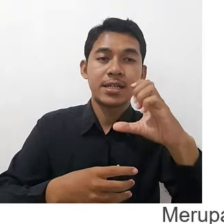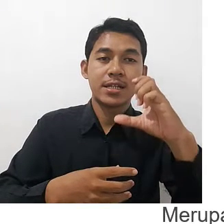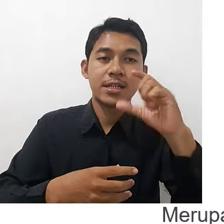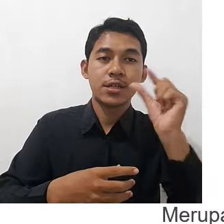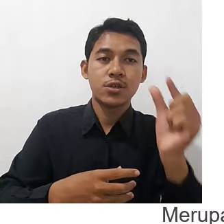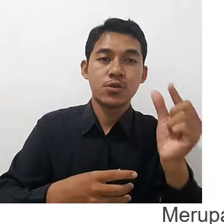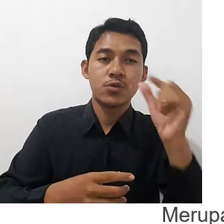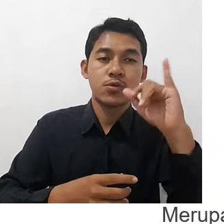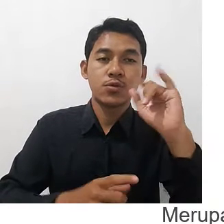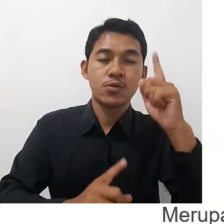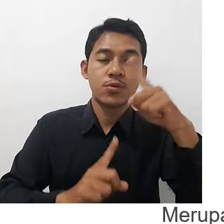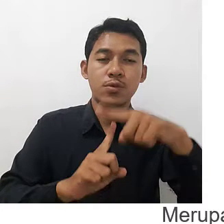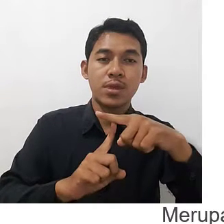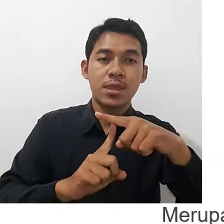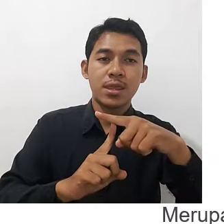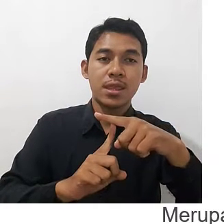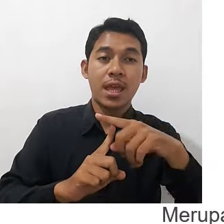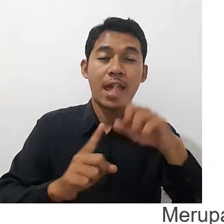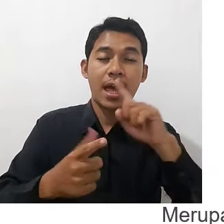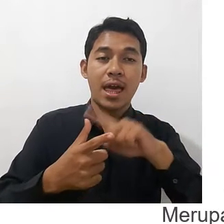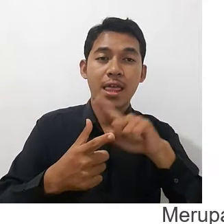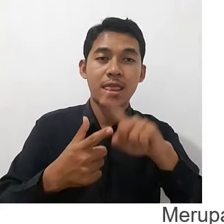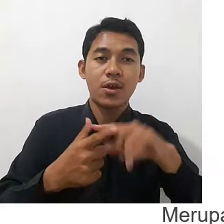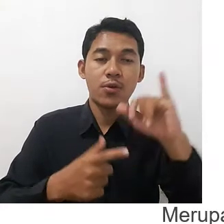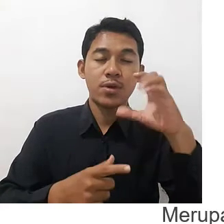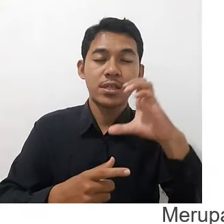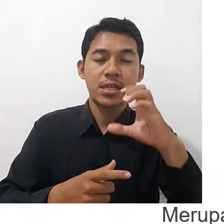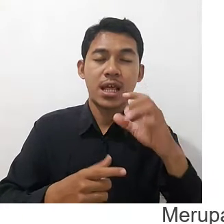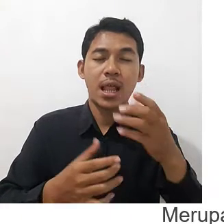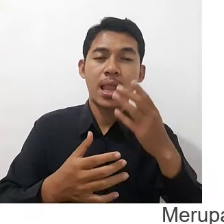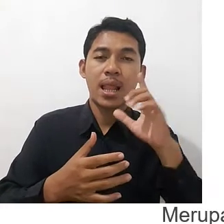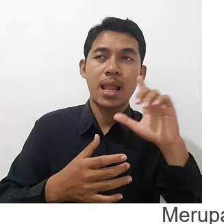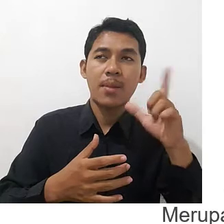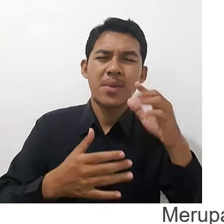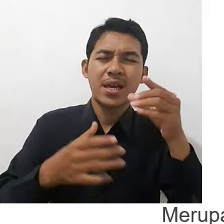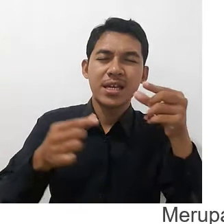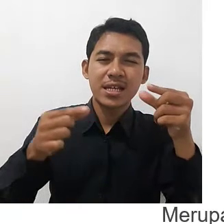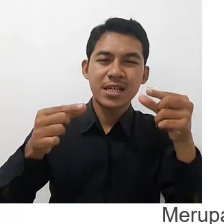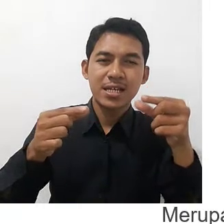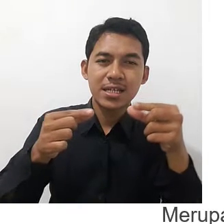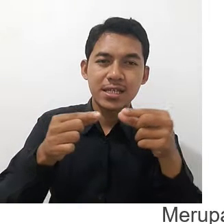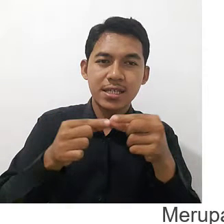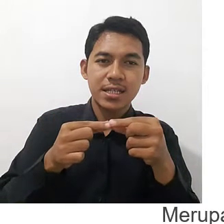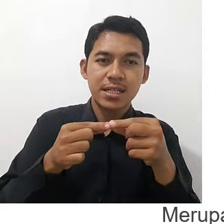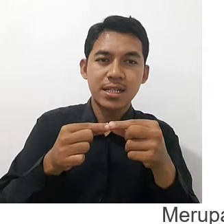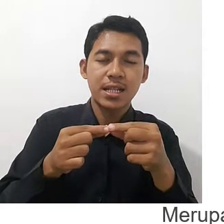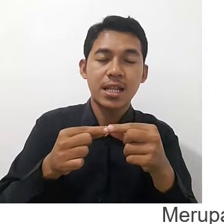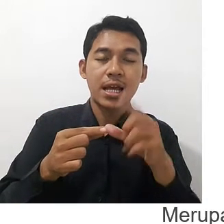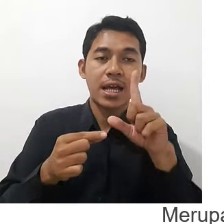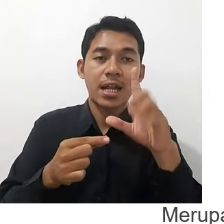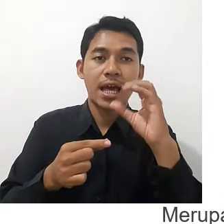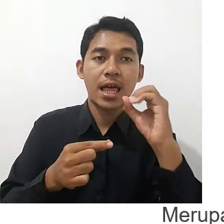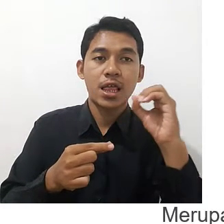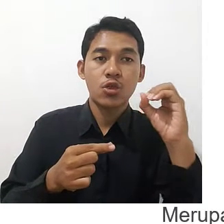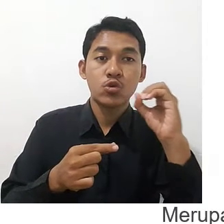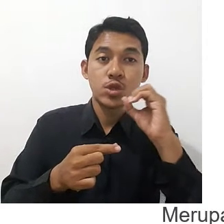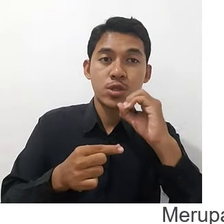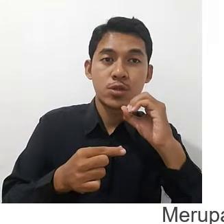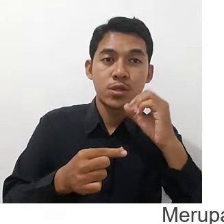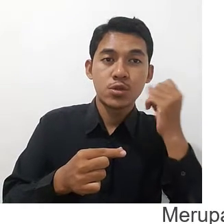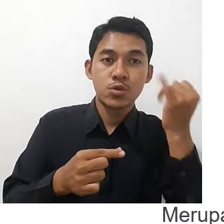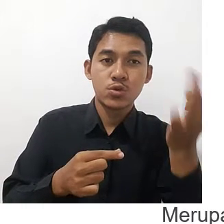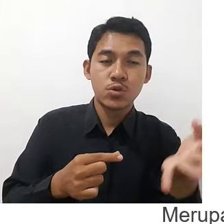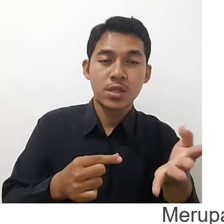lagi ukurannya dibanding si transistor. Nah, jadi IC itu gabungan dari ratusan bahkan jutaan kayak dari transistor, dioda,